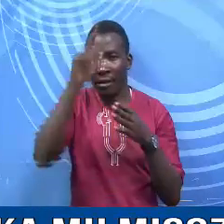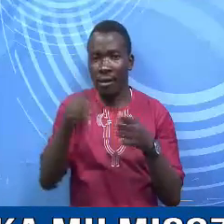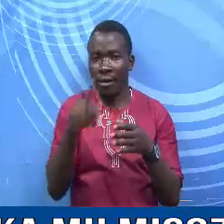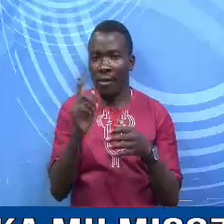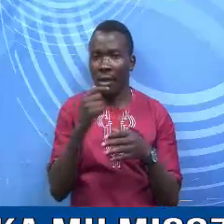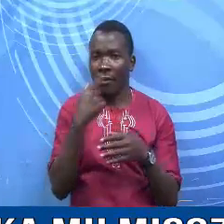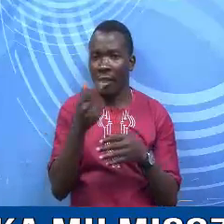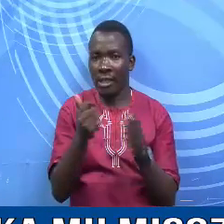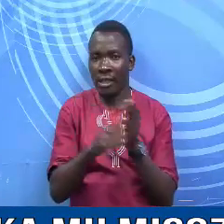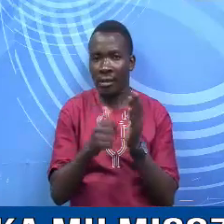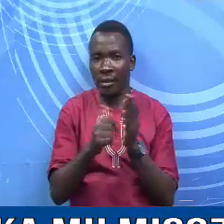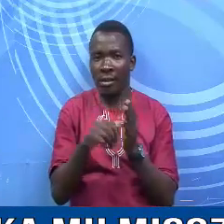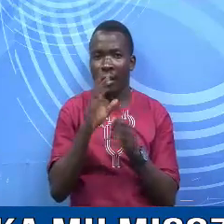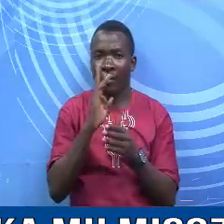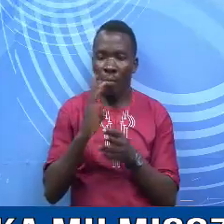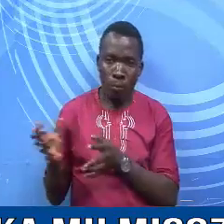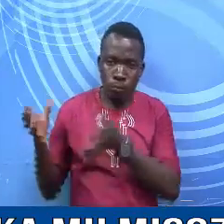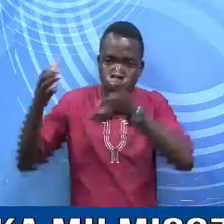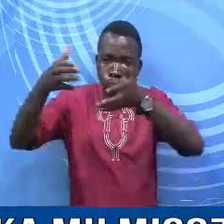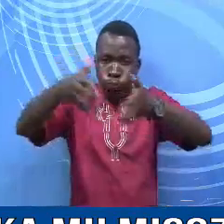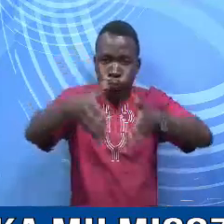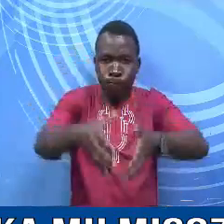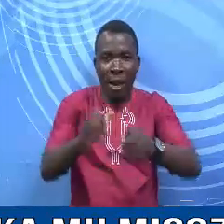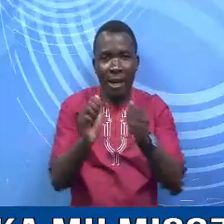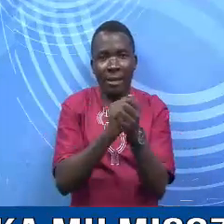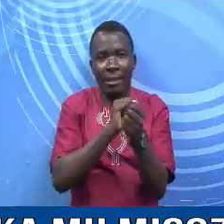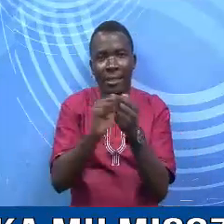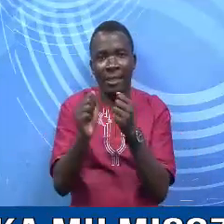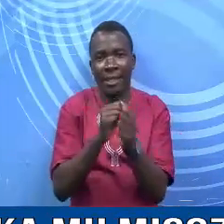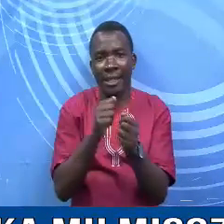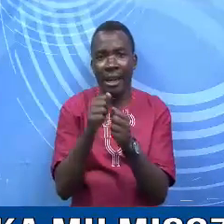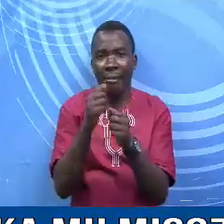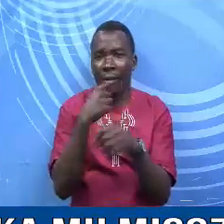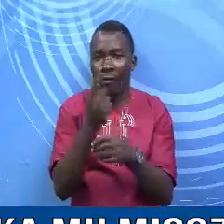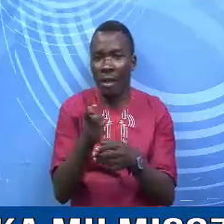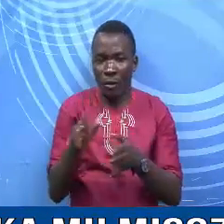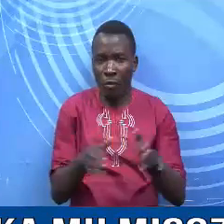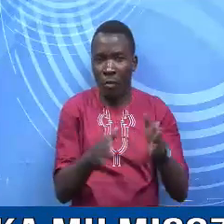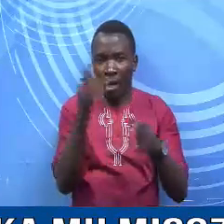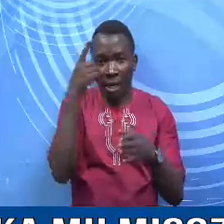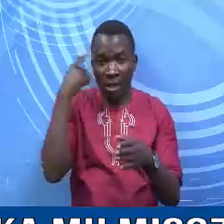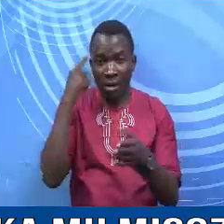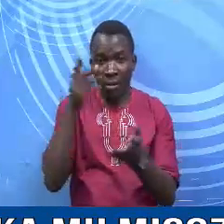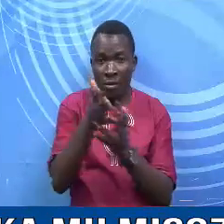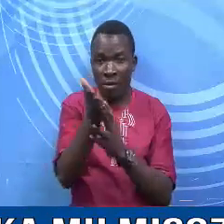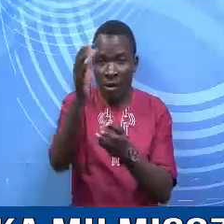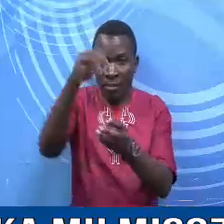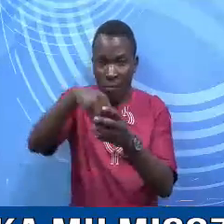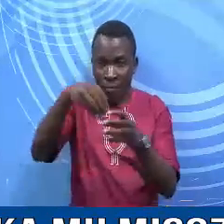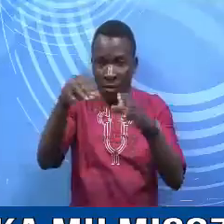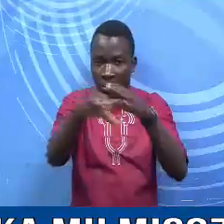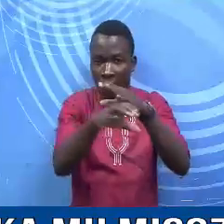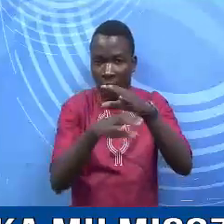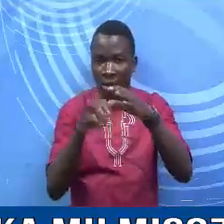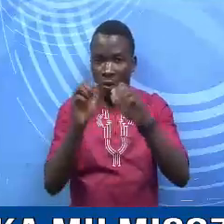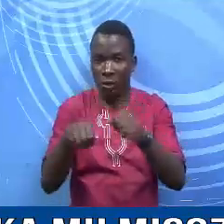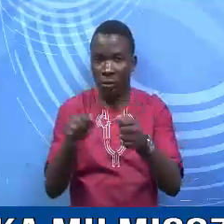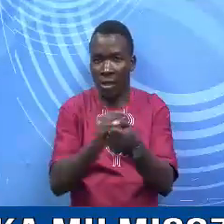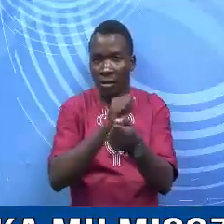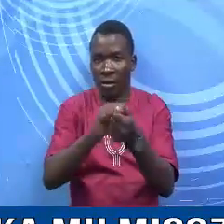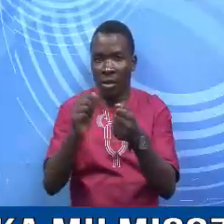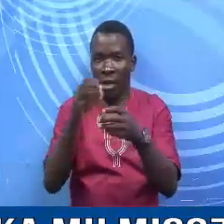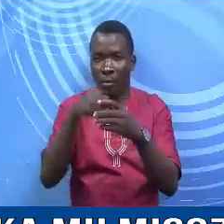kubera ikibazo cy'amazi gikusanyirizaho batuye akabasenyera baranatabariza n'umuhanda wa kaburimbo unyura muri aka gace nawo ushobora kwangirika mu gihe ikibazo cy'ayo mazi